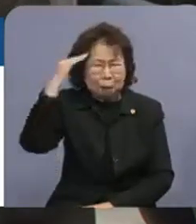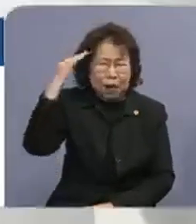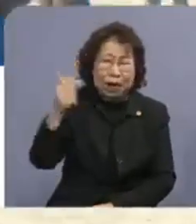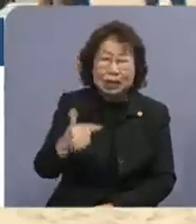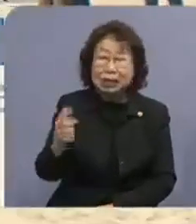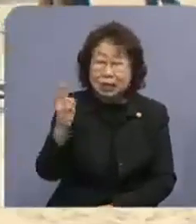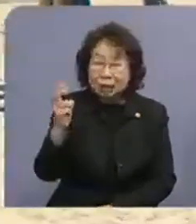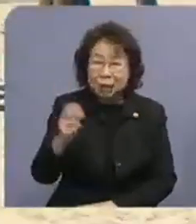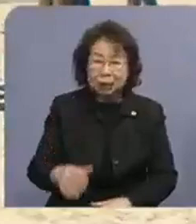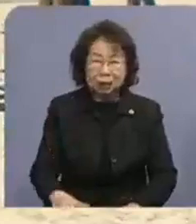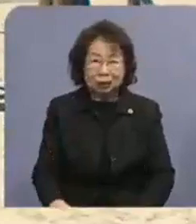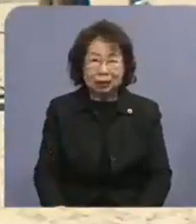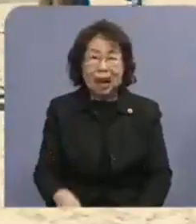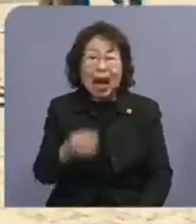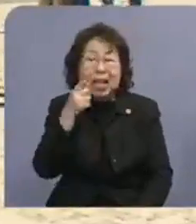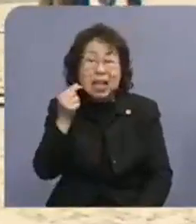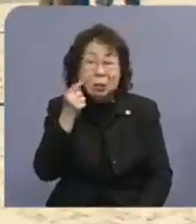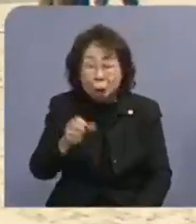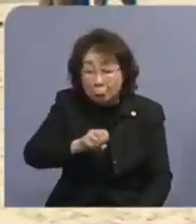있기 때문에